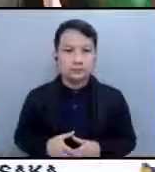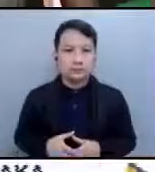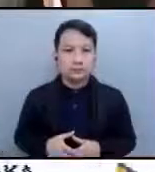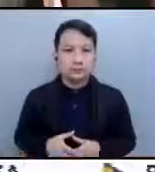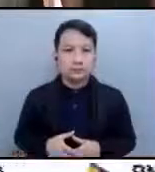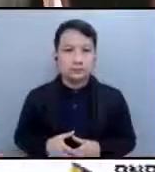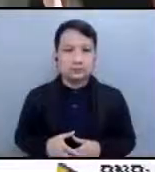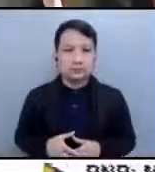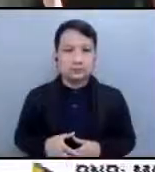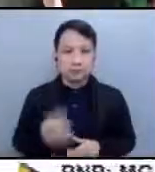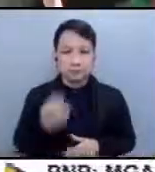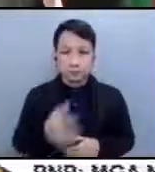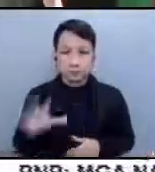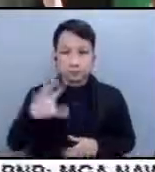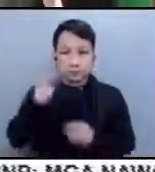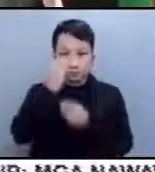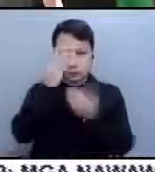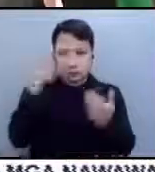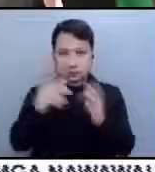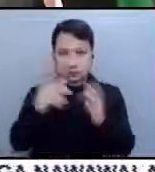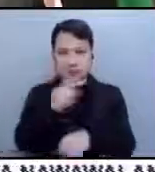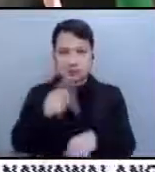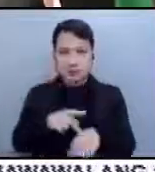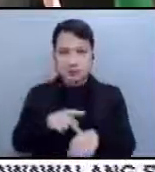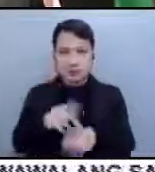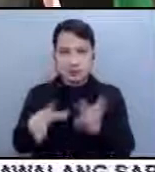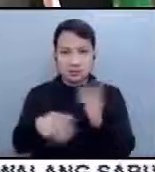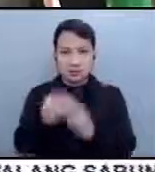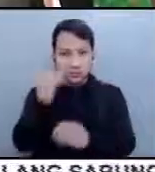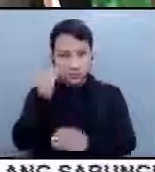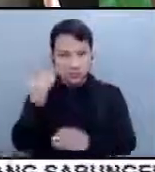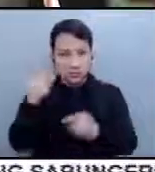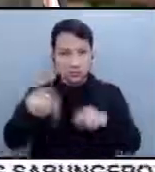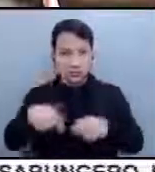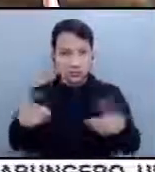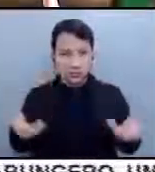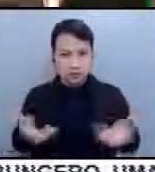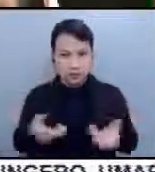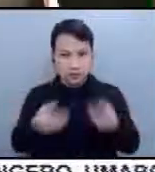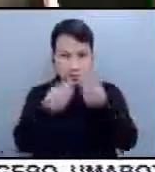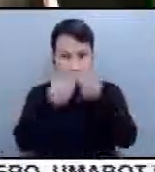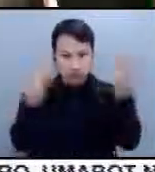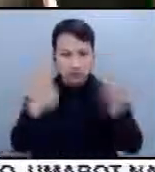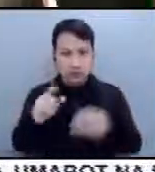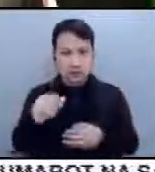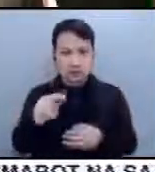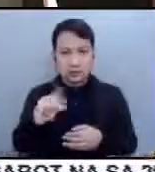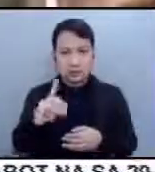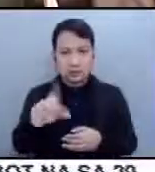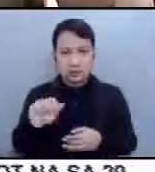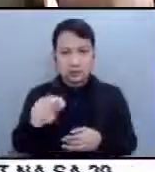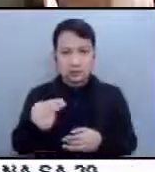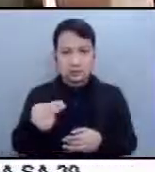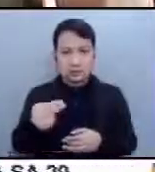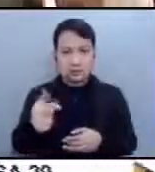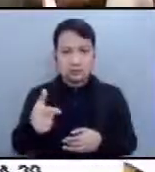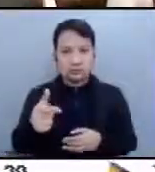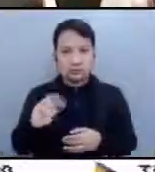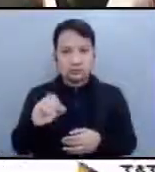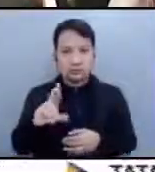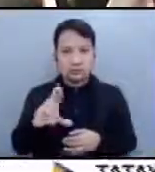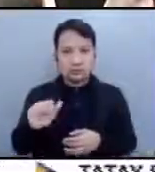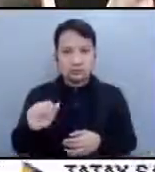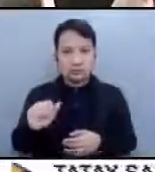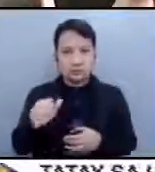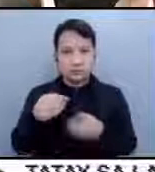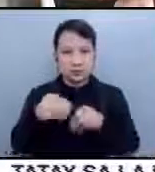Rise and shine, Pilipinas. Rise and shine, Dayan. Nandito kami ngayon sa Tandang Suara Market at hatid ko na ang mga